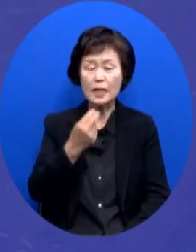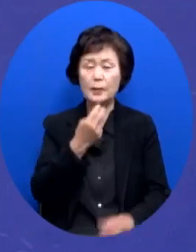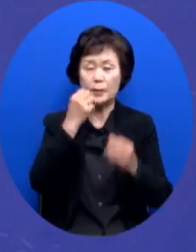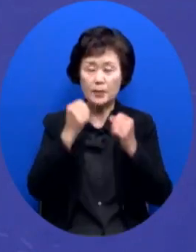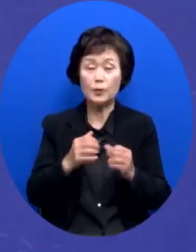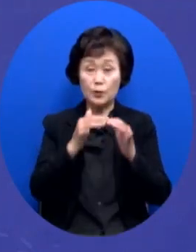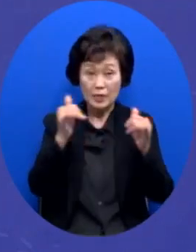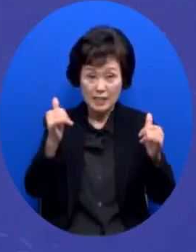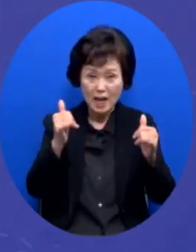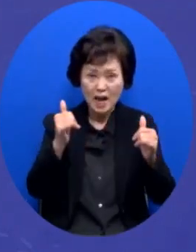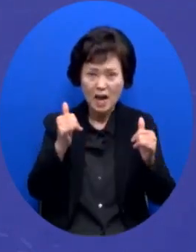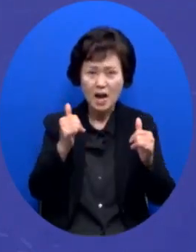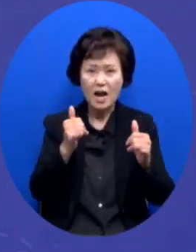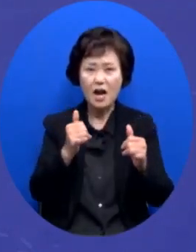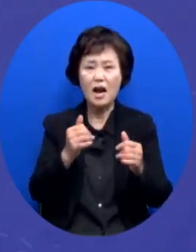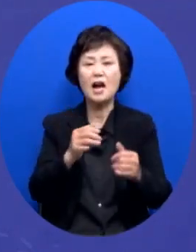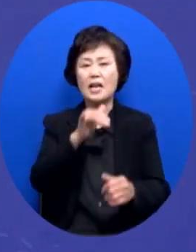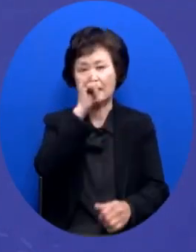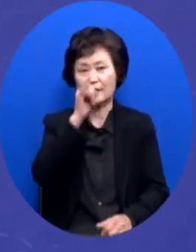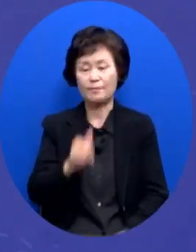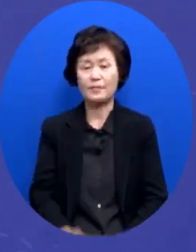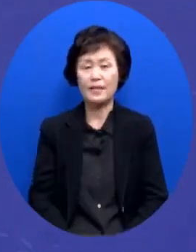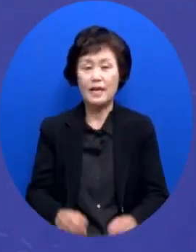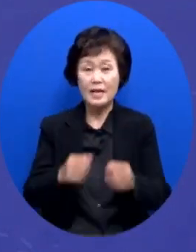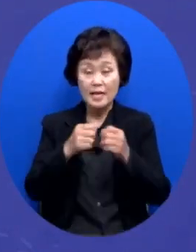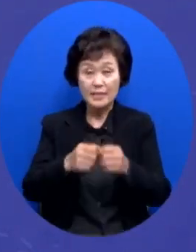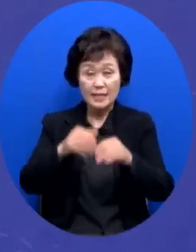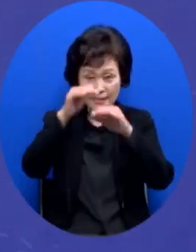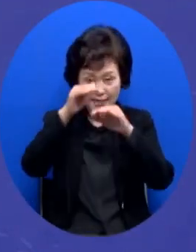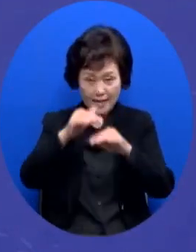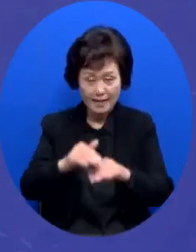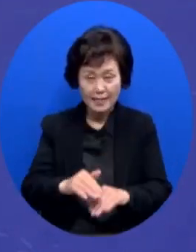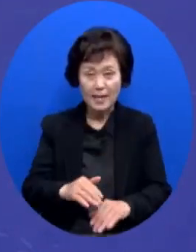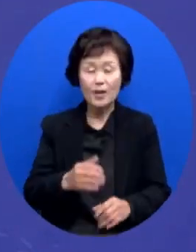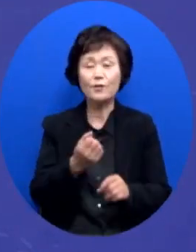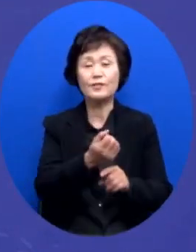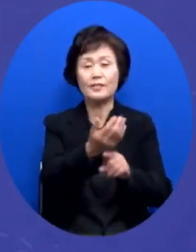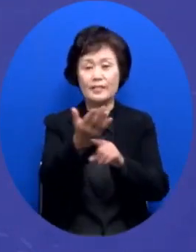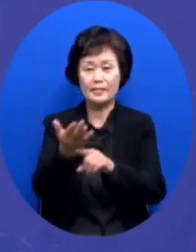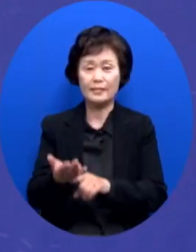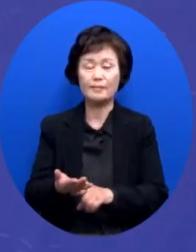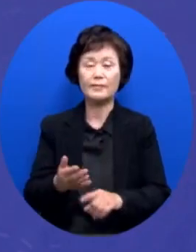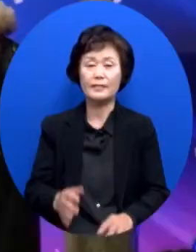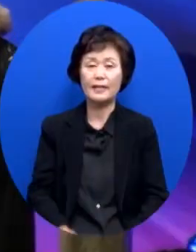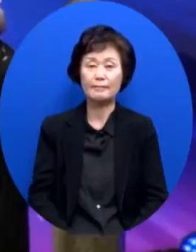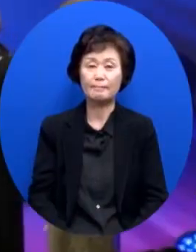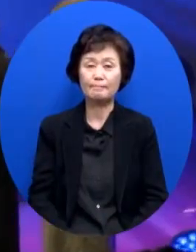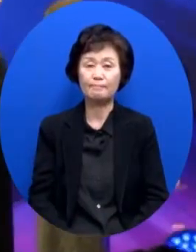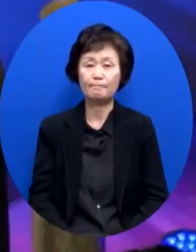여성들이 후보로 참여했습니다. 자세한 소식은 지구촌 리포트에서 전해드리겠습니다.